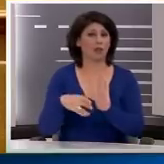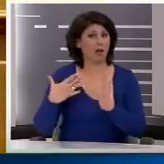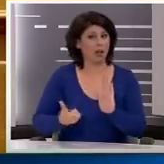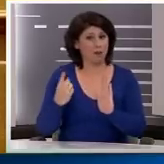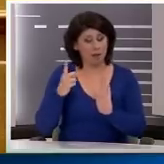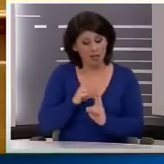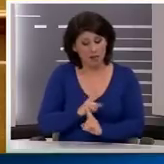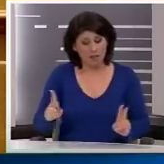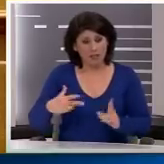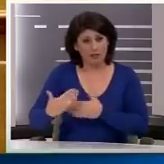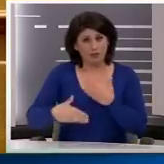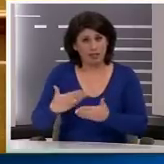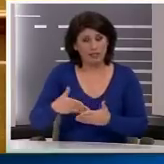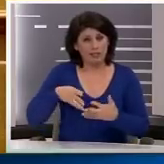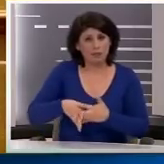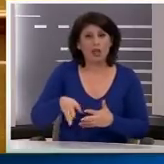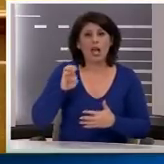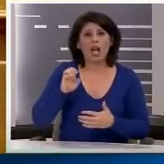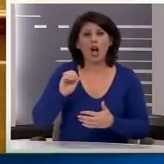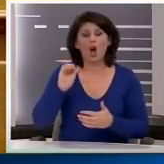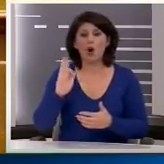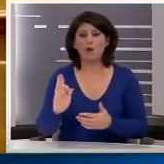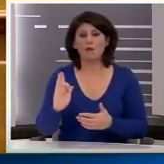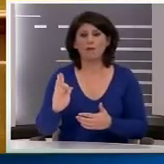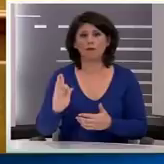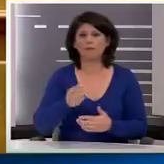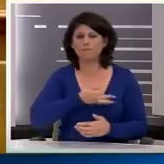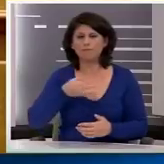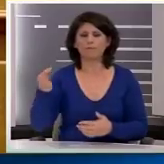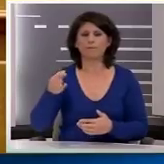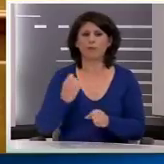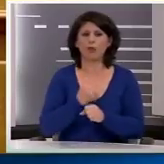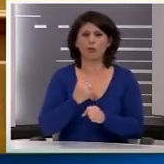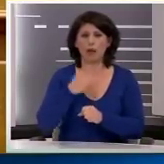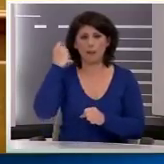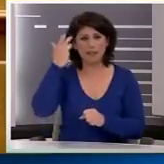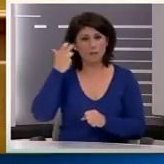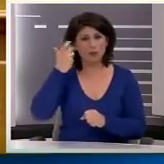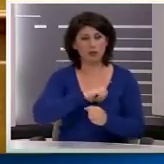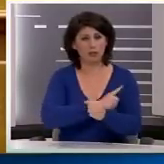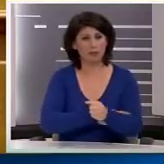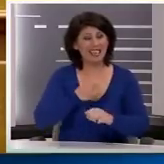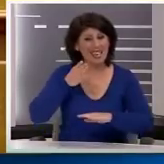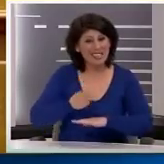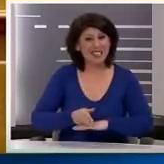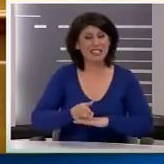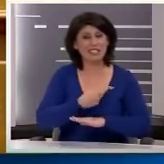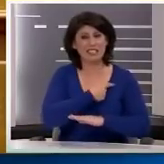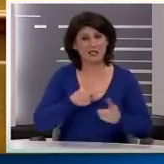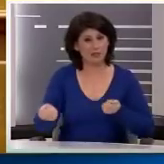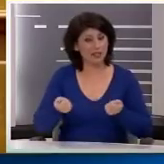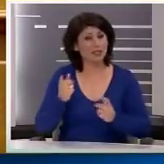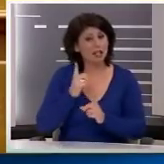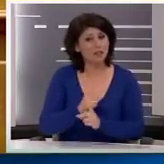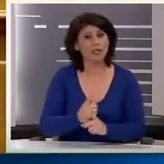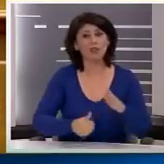Έχουμε μια διαφανέστατη διαδικασία τιμολόγησης από τον ΕΟΦ, με εξαιρετική δουλειά του επιστημονικού δυναμικού και με την εγγύηση της διοίκησής του και